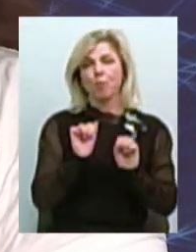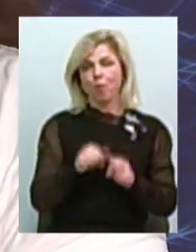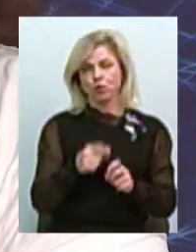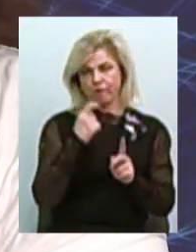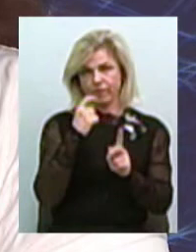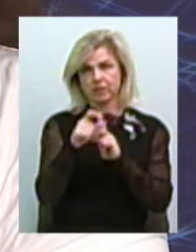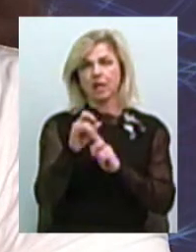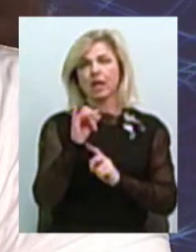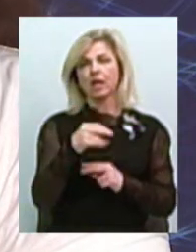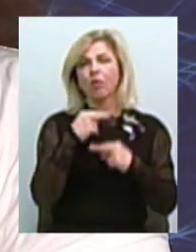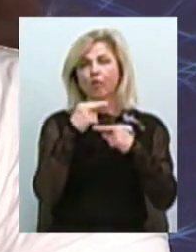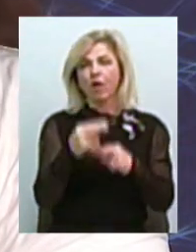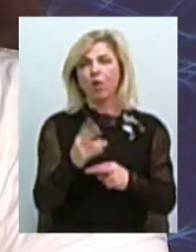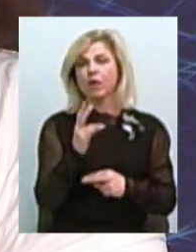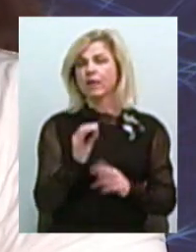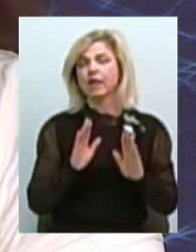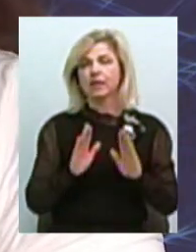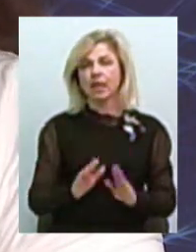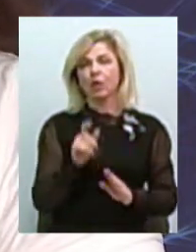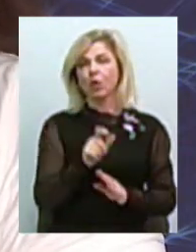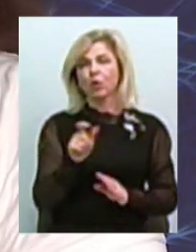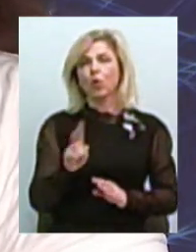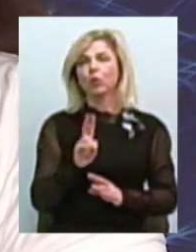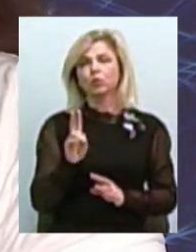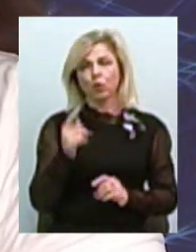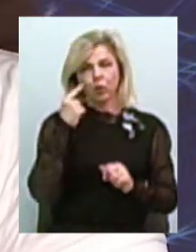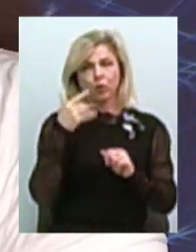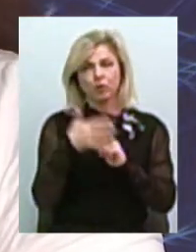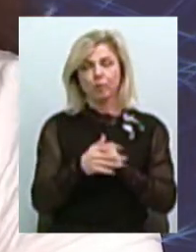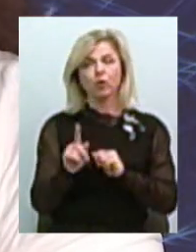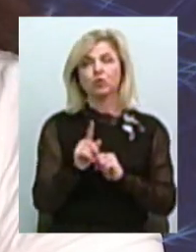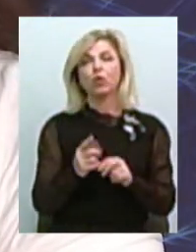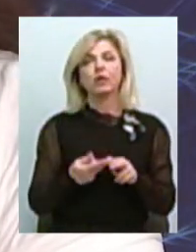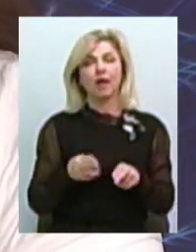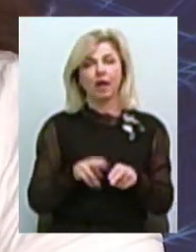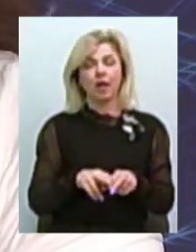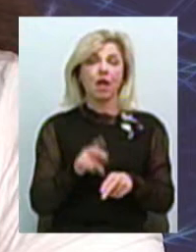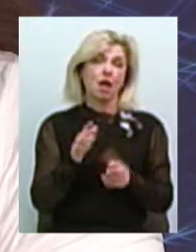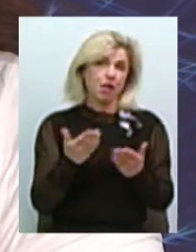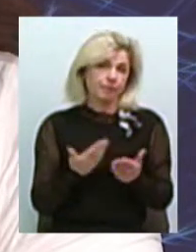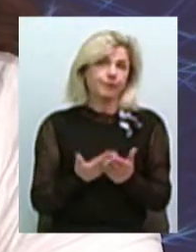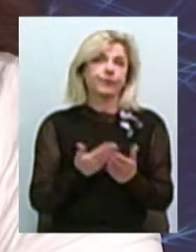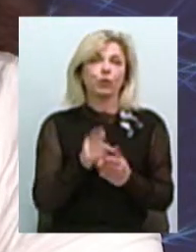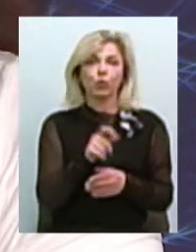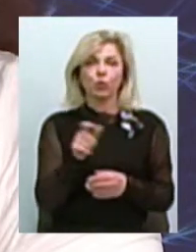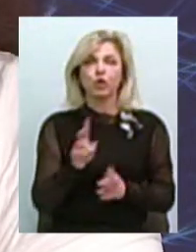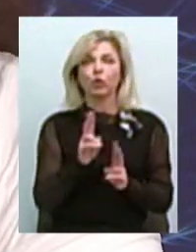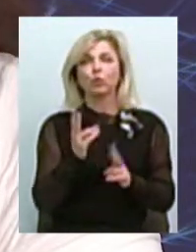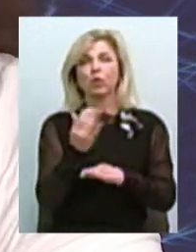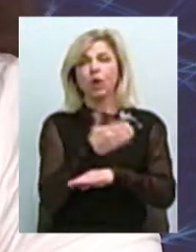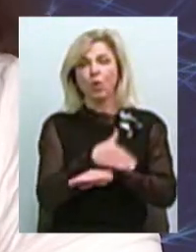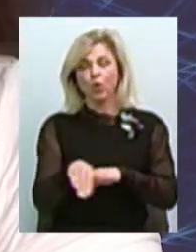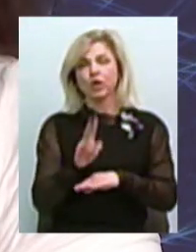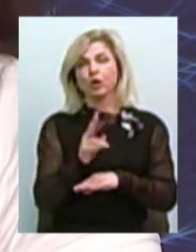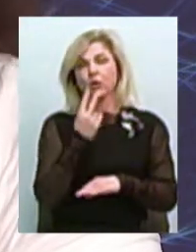та звернути увагу не тільки людей, які в темі, які розуміють, що це таке, а так само і людей, які просто зараз знаходяться на вулиці, які дивляться передачу,